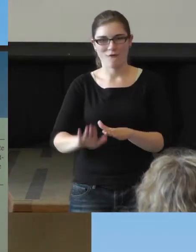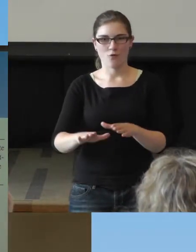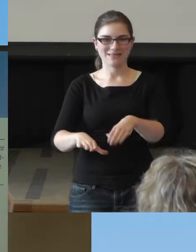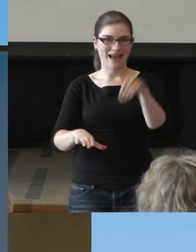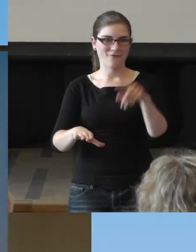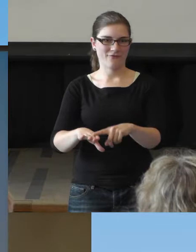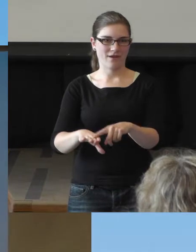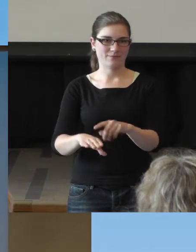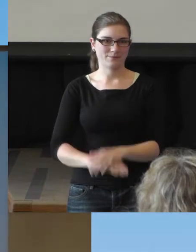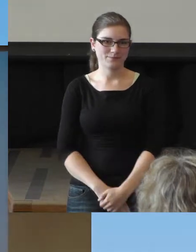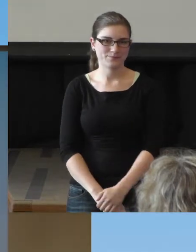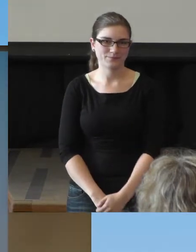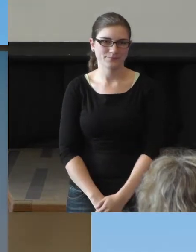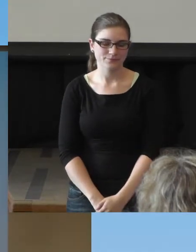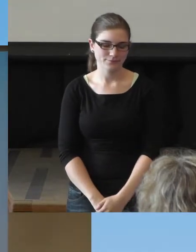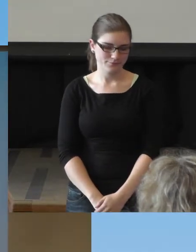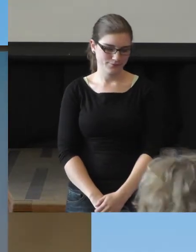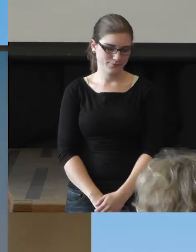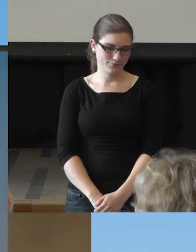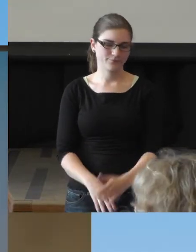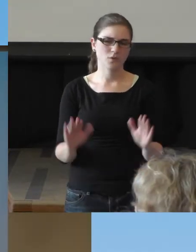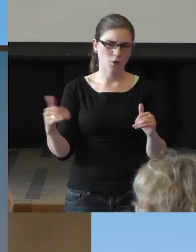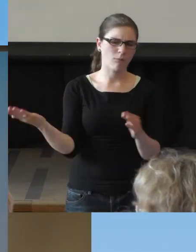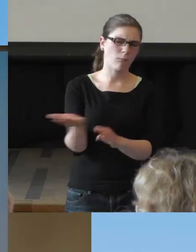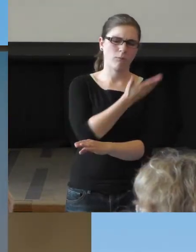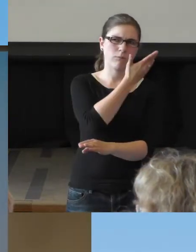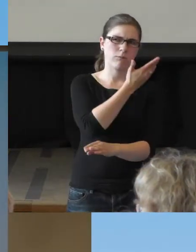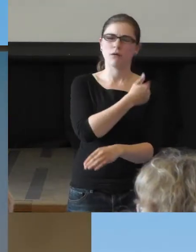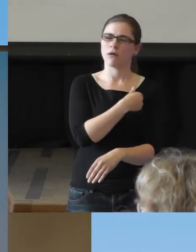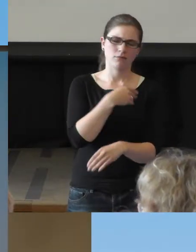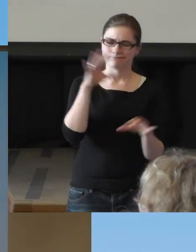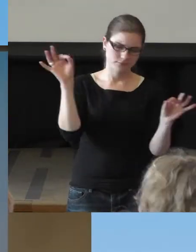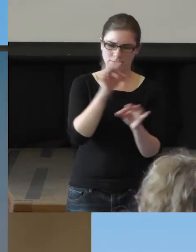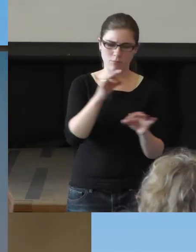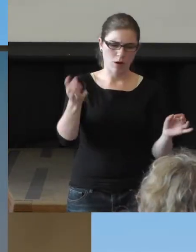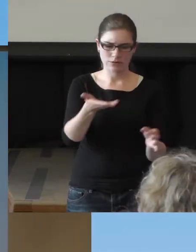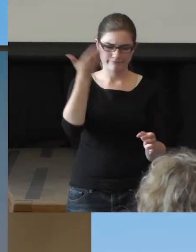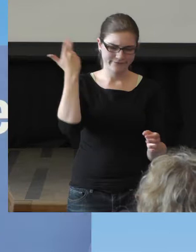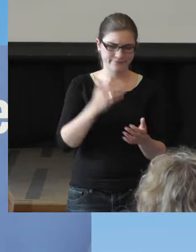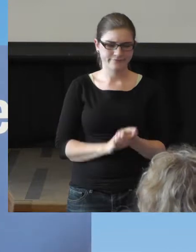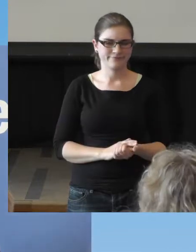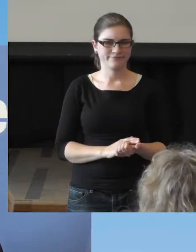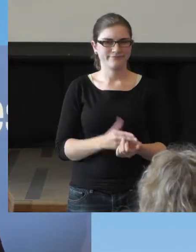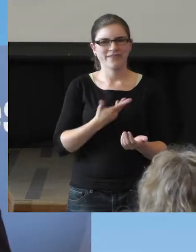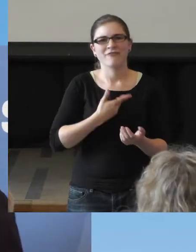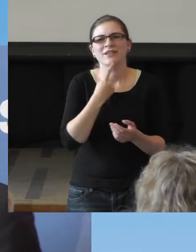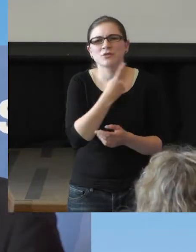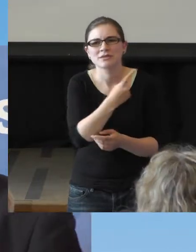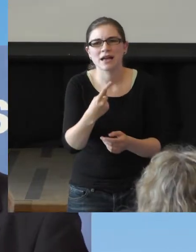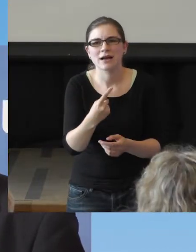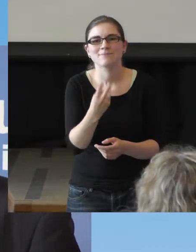Jo, das überschlagen wir mal. Das können wir jetzt mal überschlagen. Da wollte ich Ihnen nur sagen, dass die im